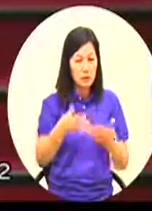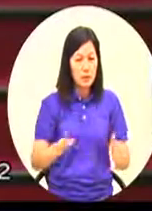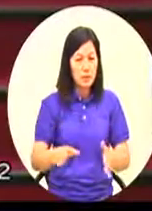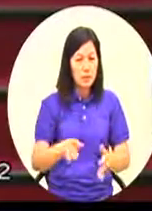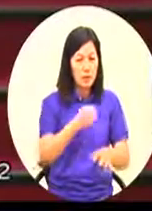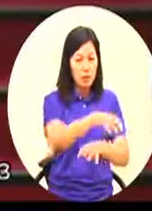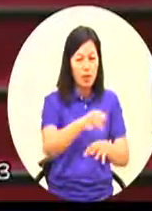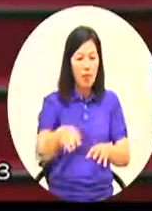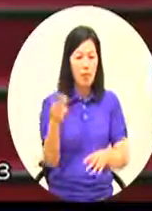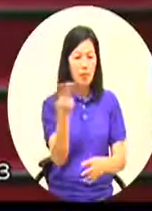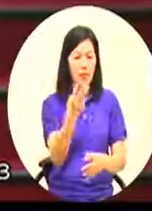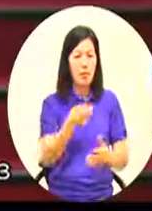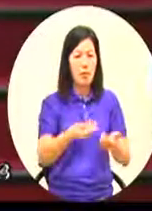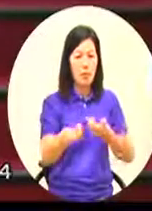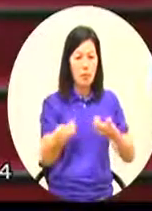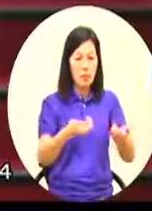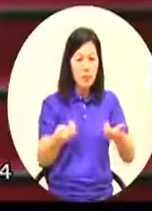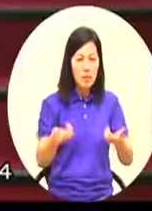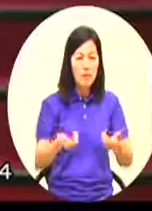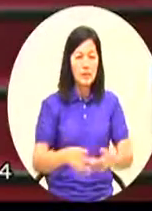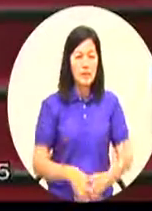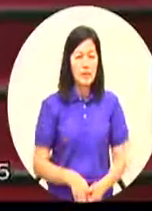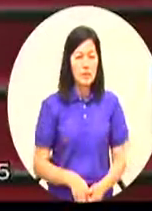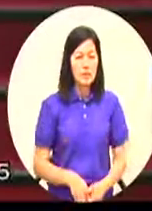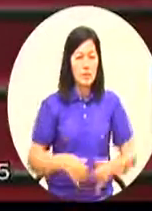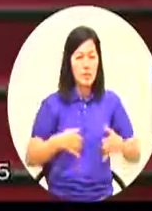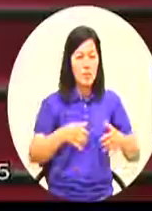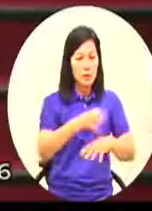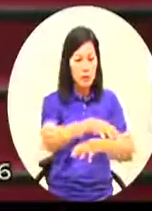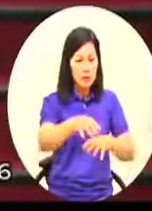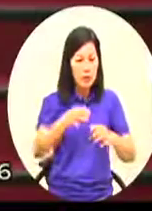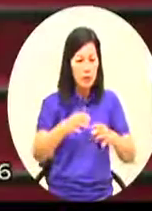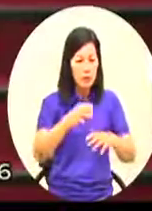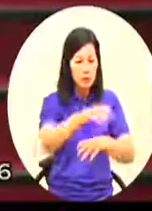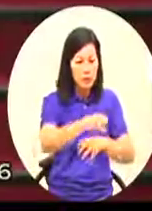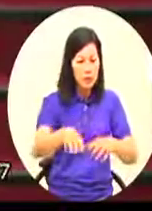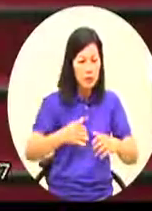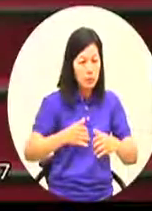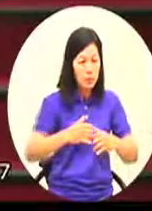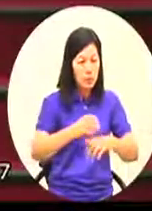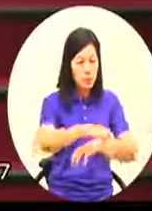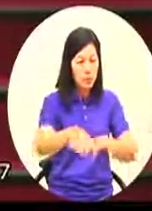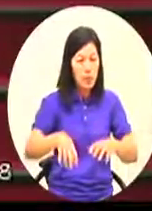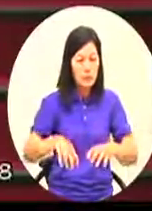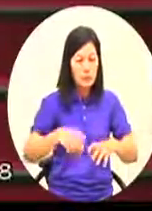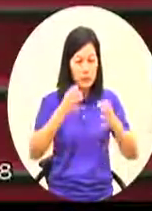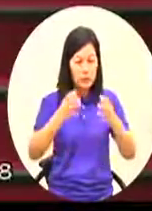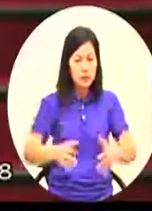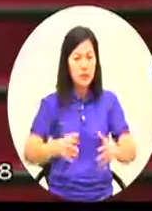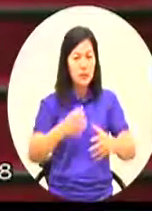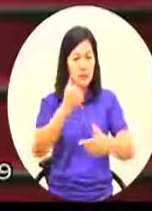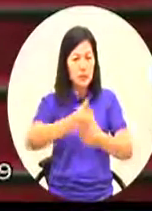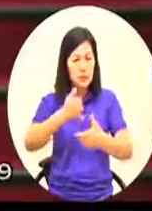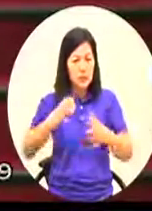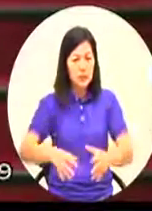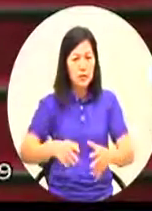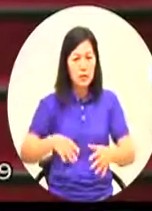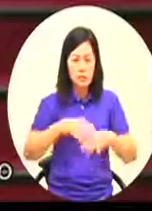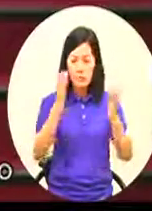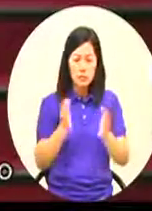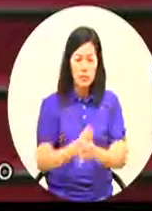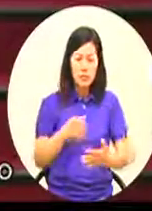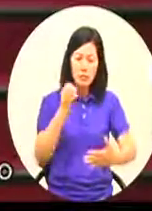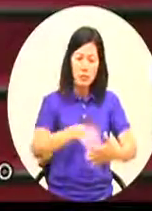道路，我们部落的环境，还有我们部落的一些设备建设都包含在里面，真的不